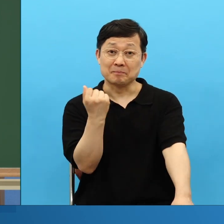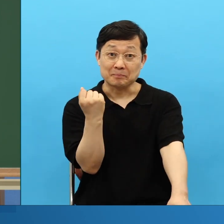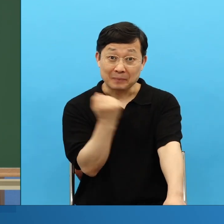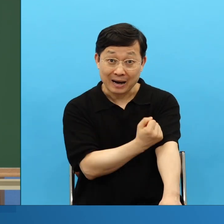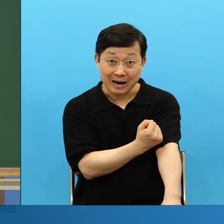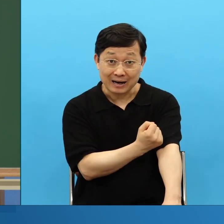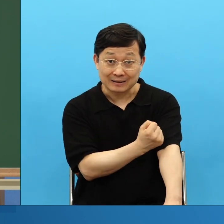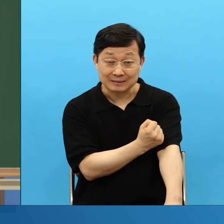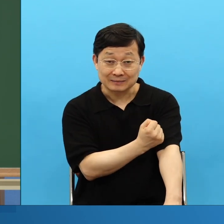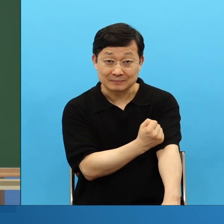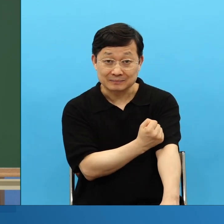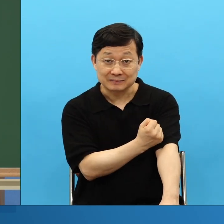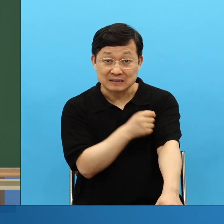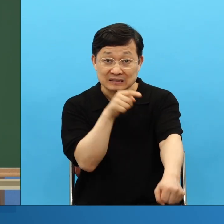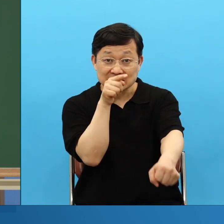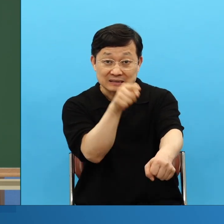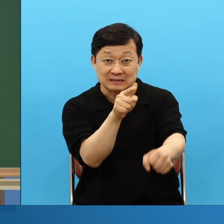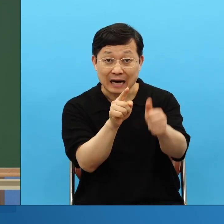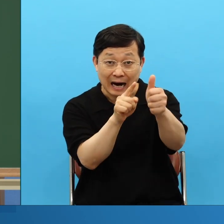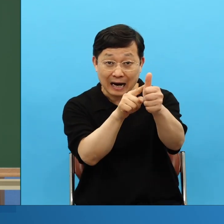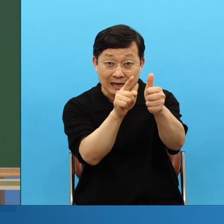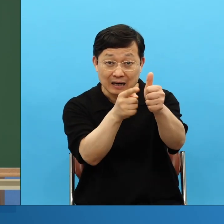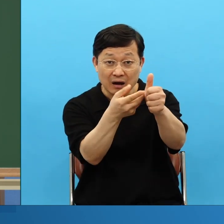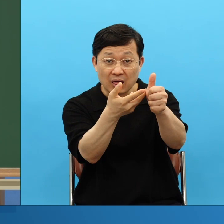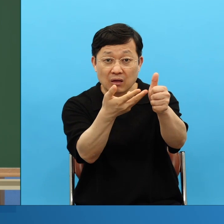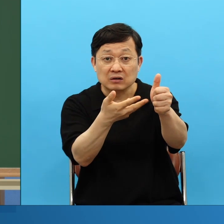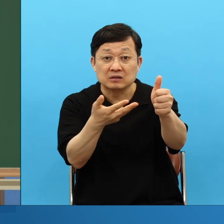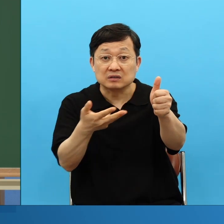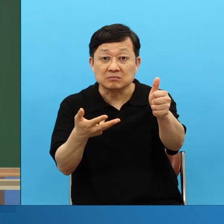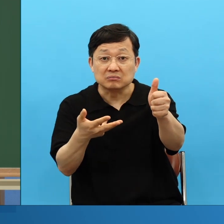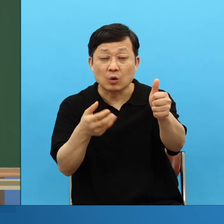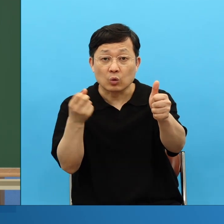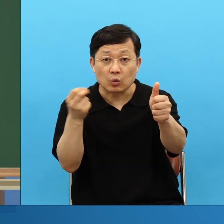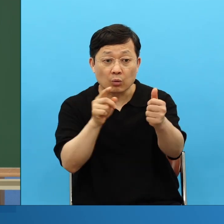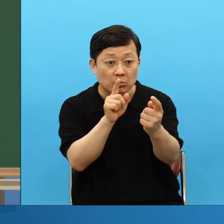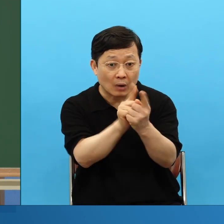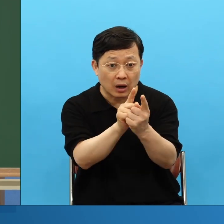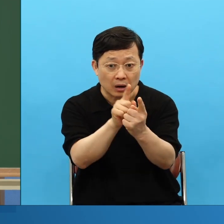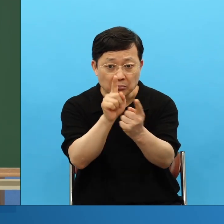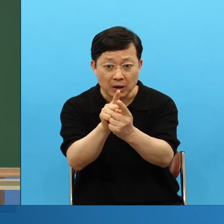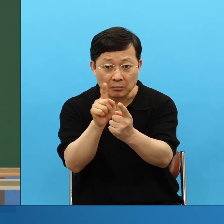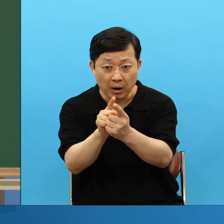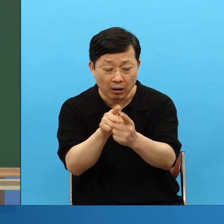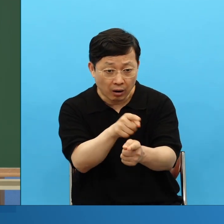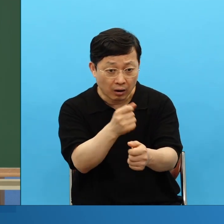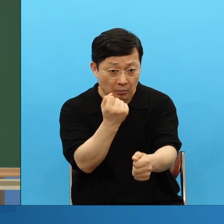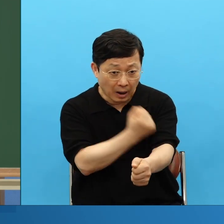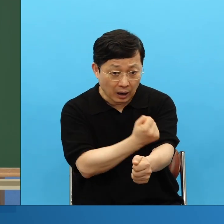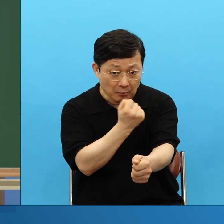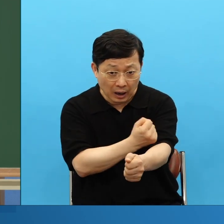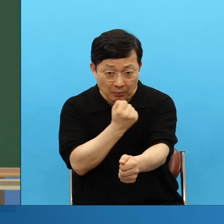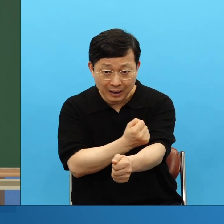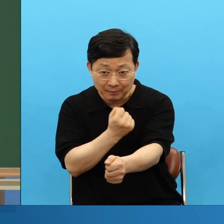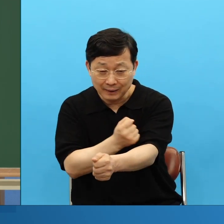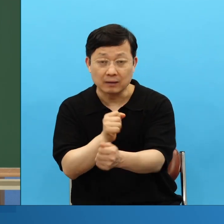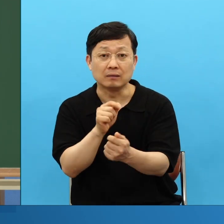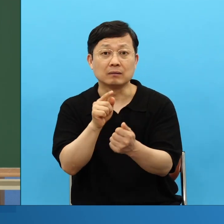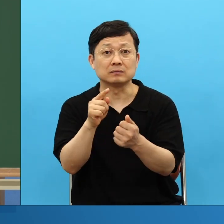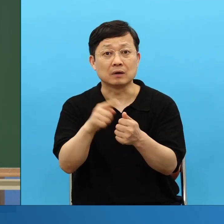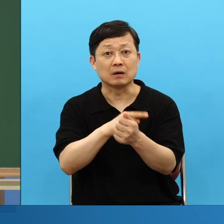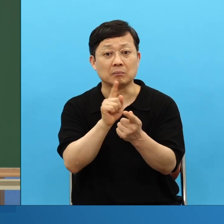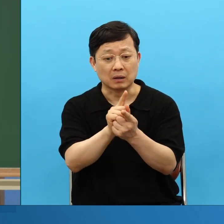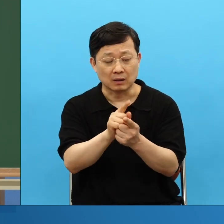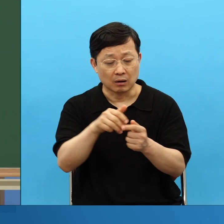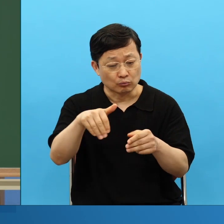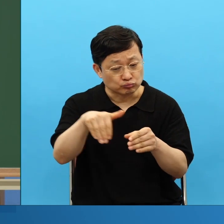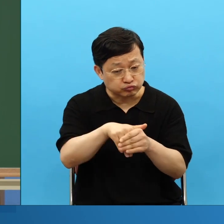사람의 흐름과 상태가 있다는 거죠. 그 사람이 마약을 할 수밖에 없는 상태와 문화가